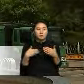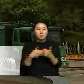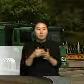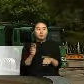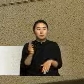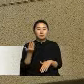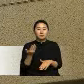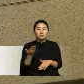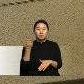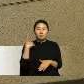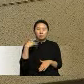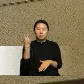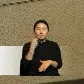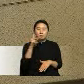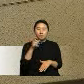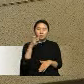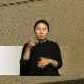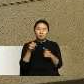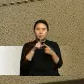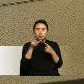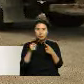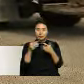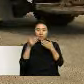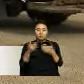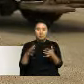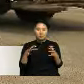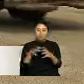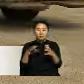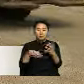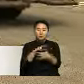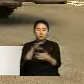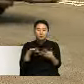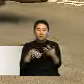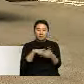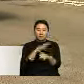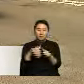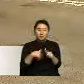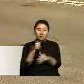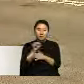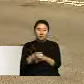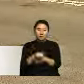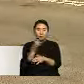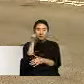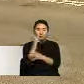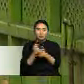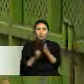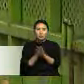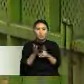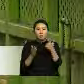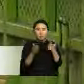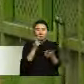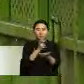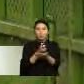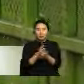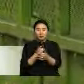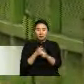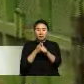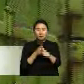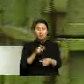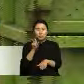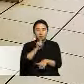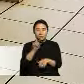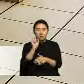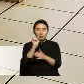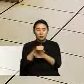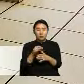받았습니다. 지난 2018년 1월 시행 중인 통합환경허가제는 환경오염시설과 관련한 6개 법률에 따라